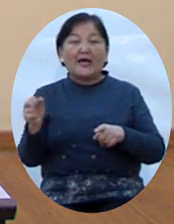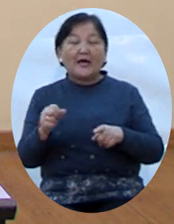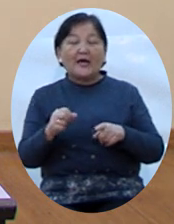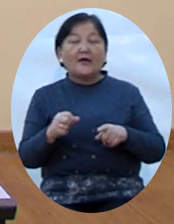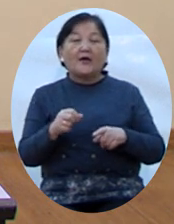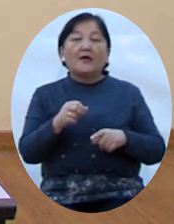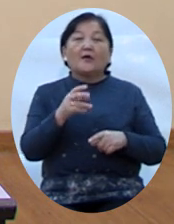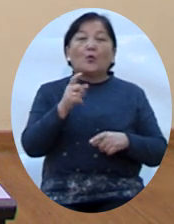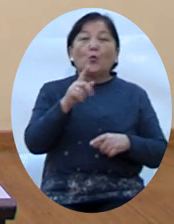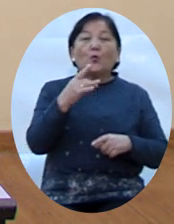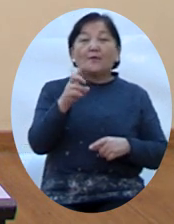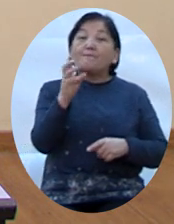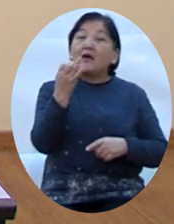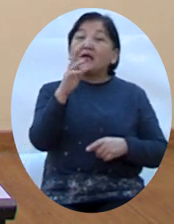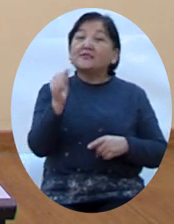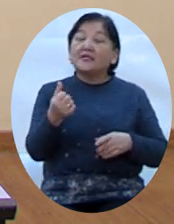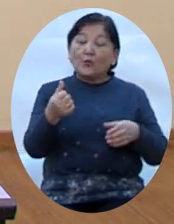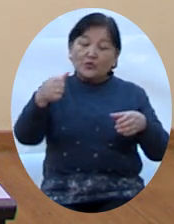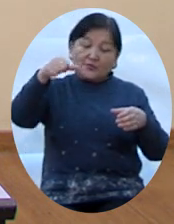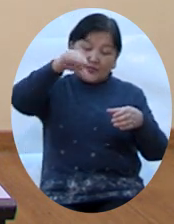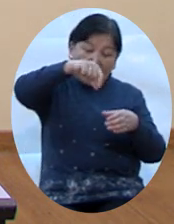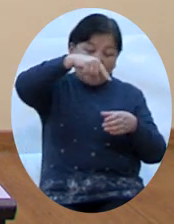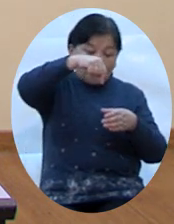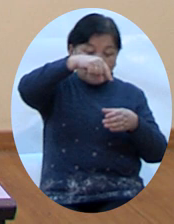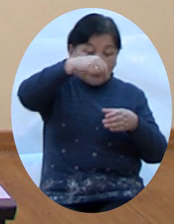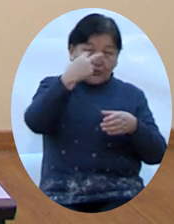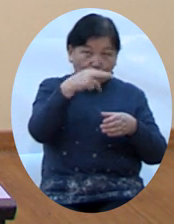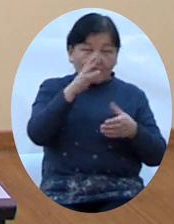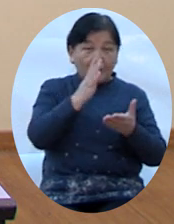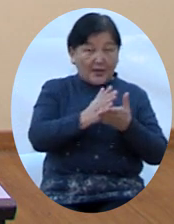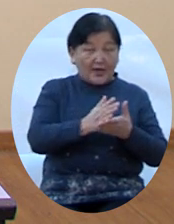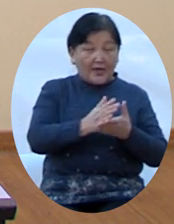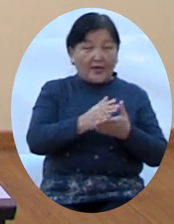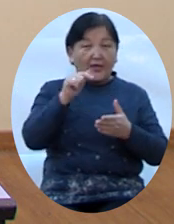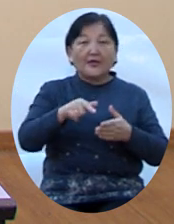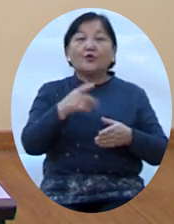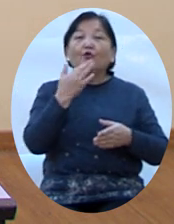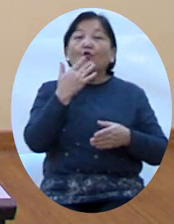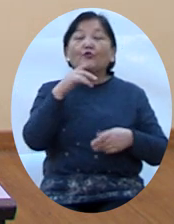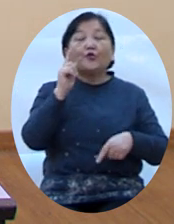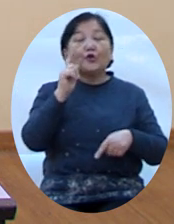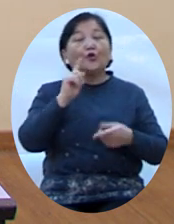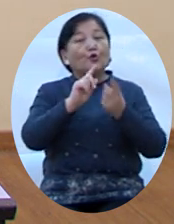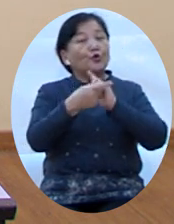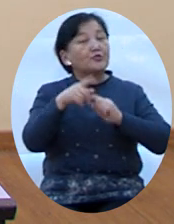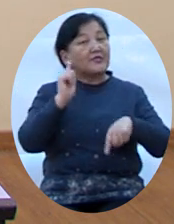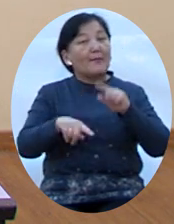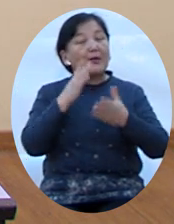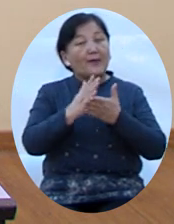байцааны индикатораа тусаана. За тэгэхээр хуруу шилэнд явагдах өнгөний өөрчлөлтийг хүүхдүүд та бүхэн сатар ажиглаарай.